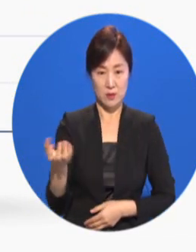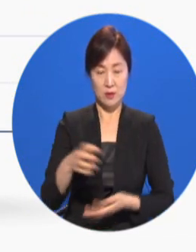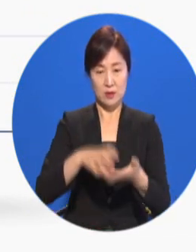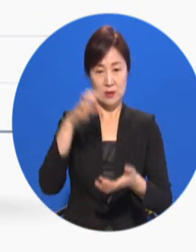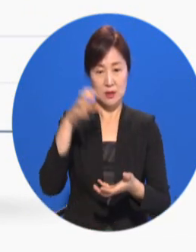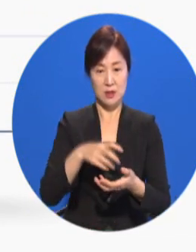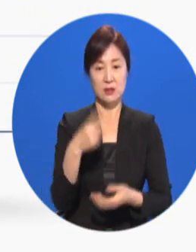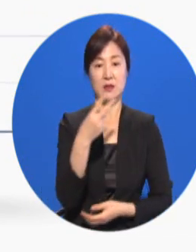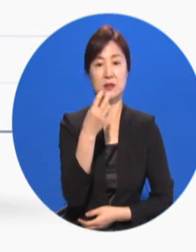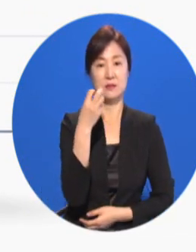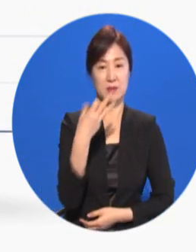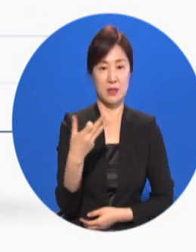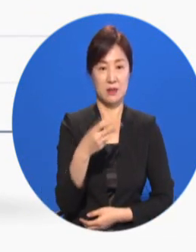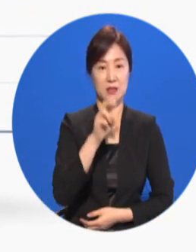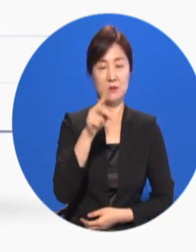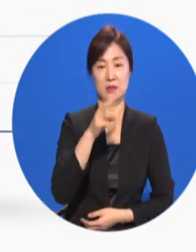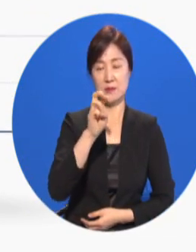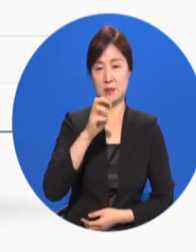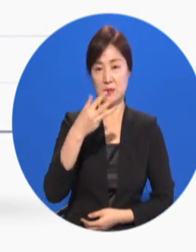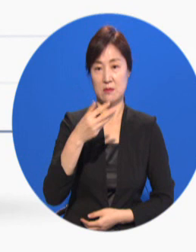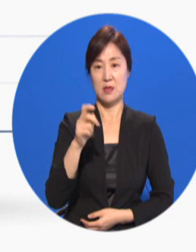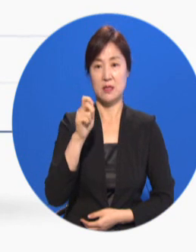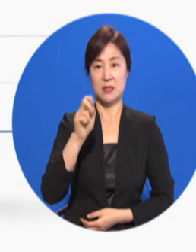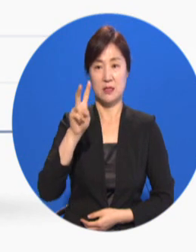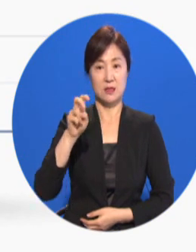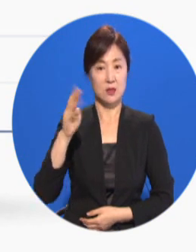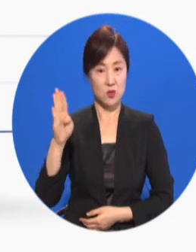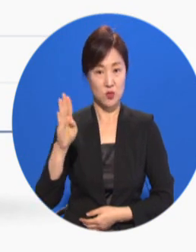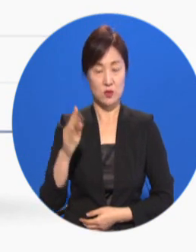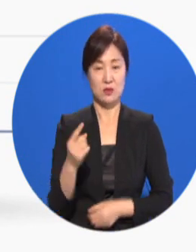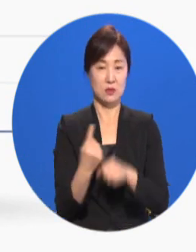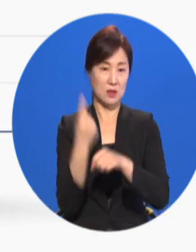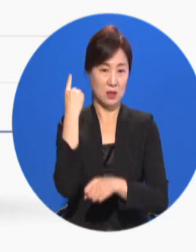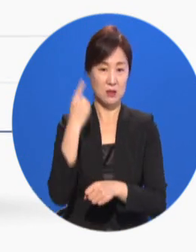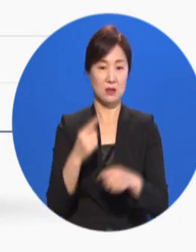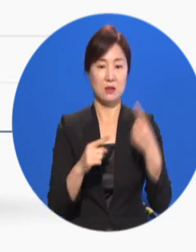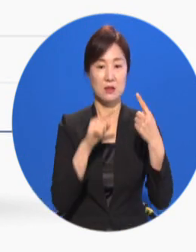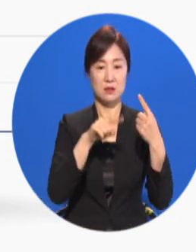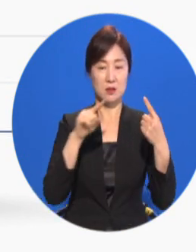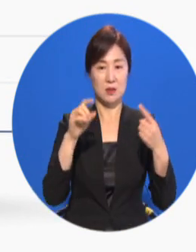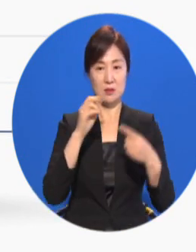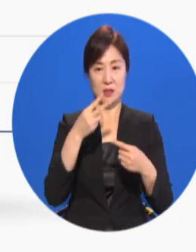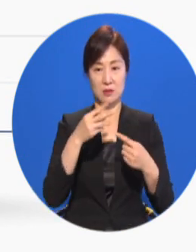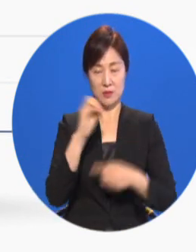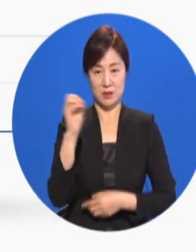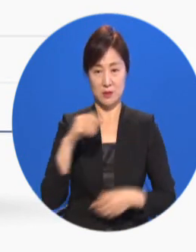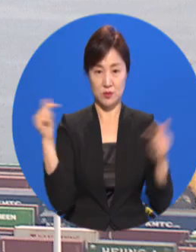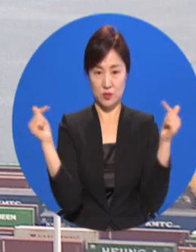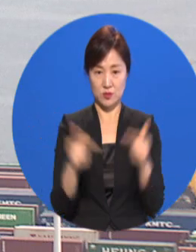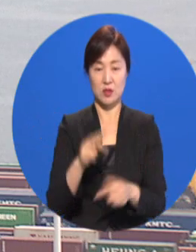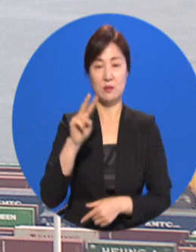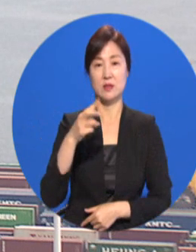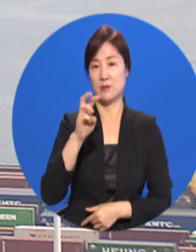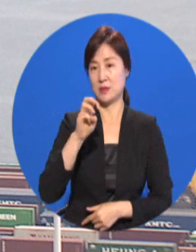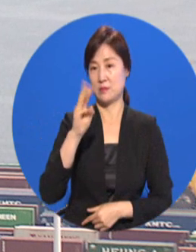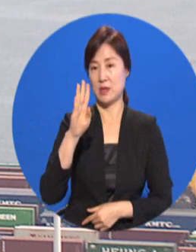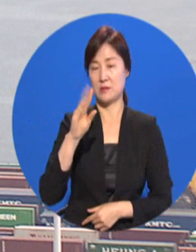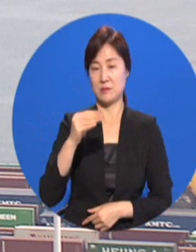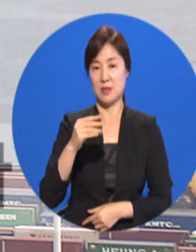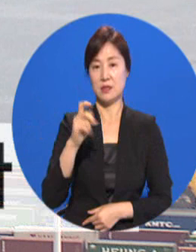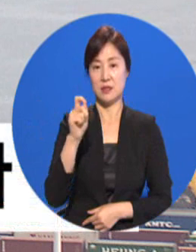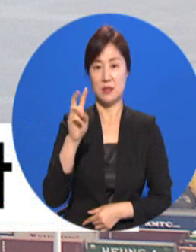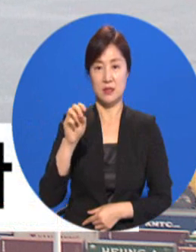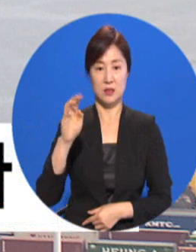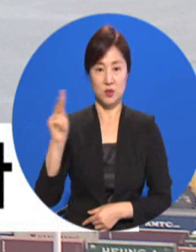기록했지만 지난해에는 다시 1.2% 감소한 2,380,000 뒤에 그쳤습니다 미중 무역